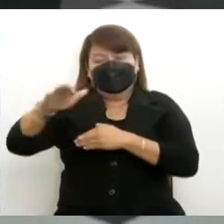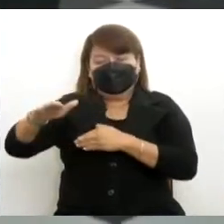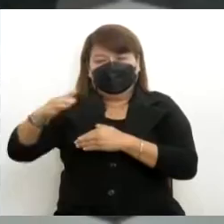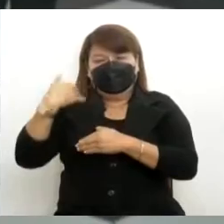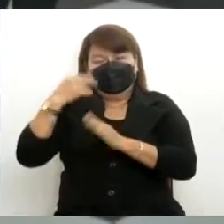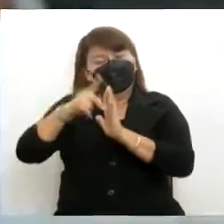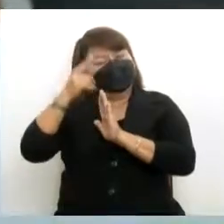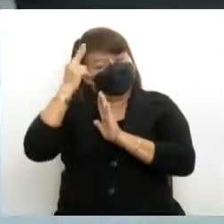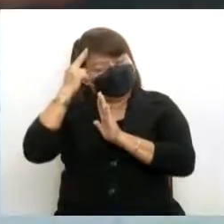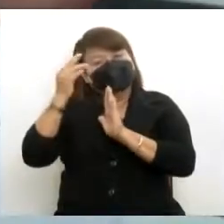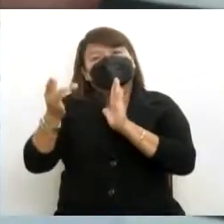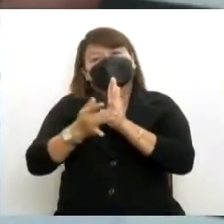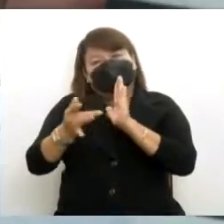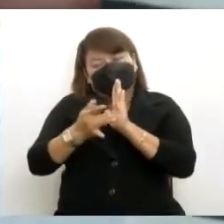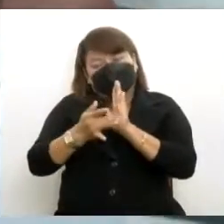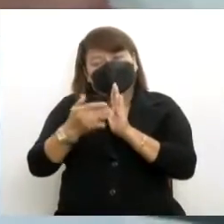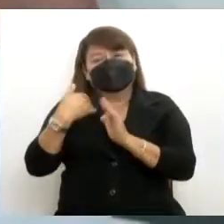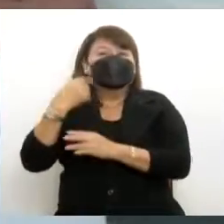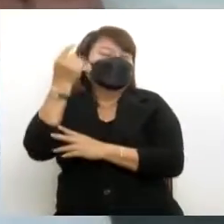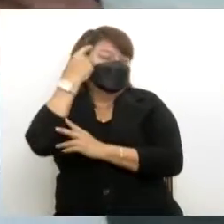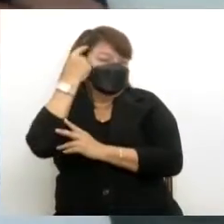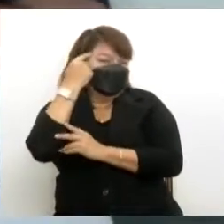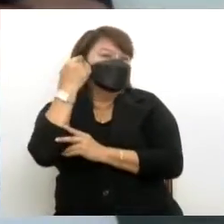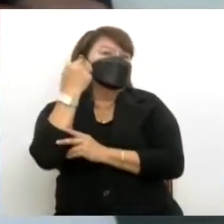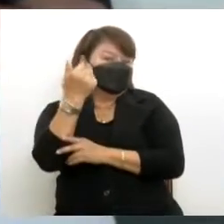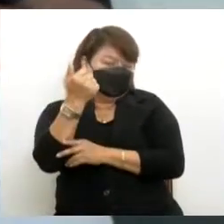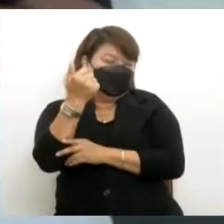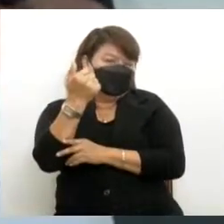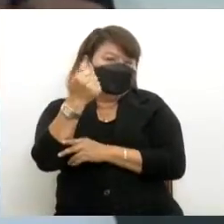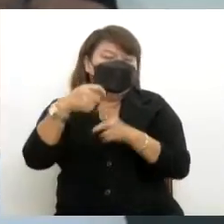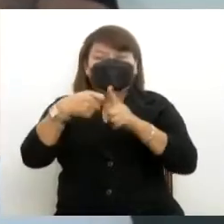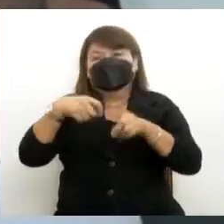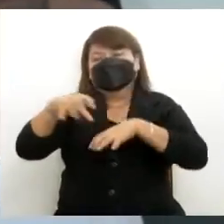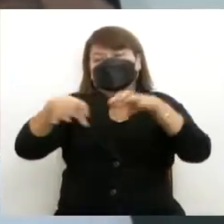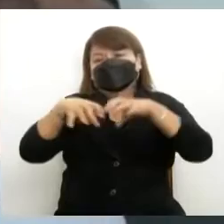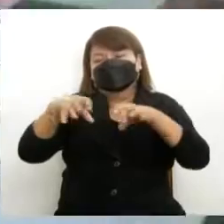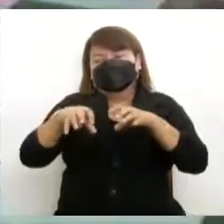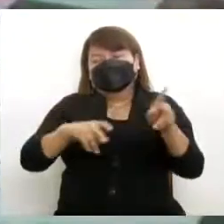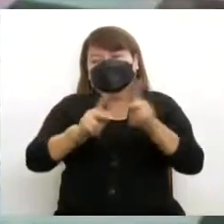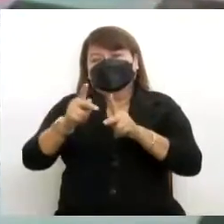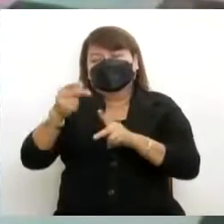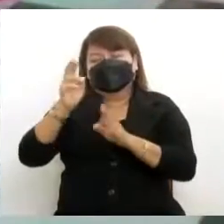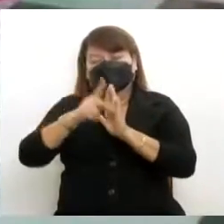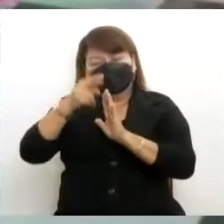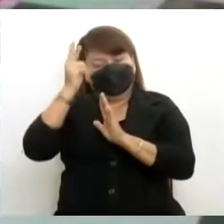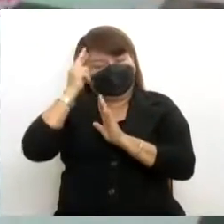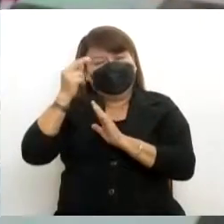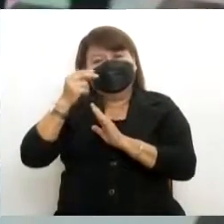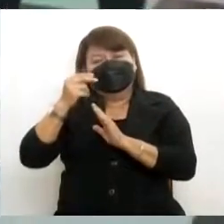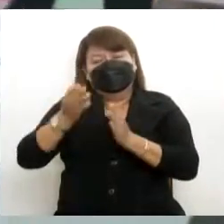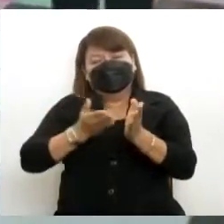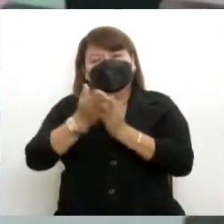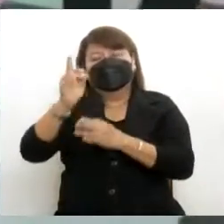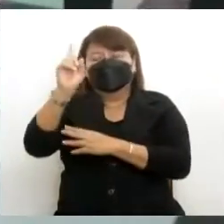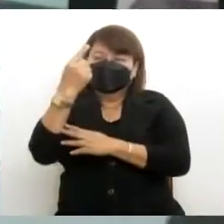รู้ทักษะและมีเจตคติที่ดีจากกิจกรรมการเรียนรู้แนวใหม่สำหรับการนำไปสู่เป้าหม